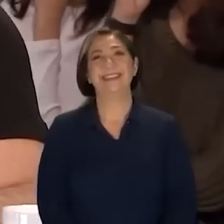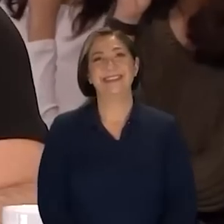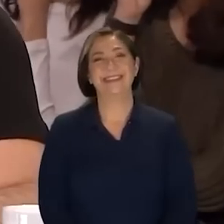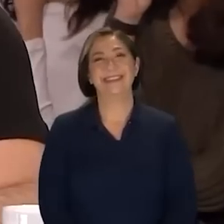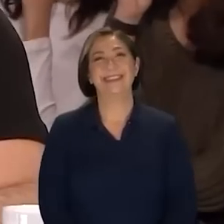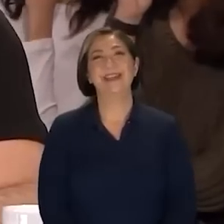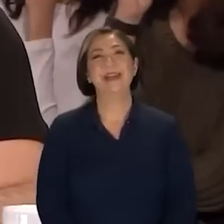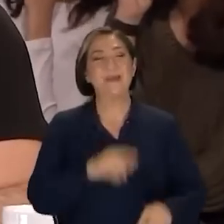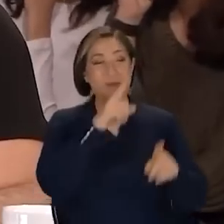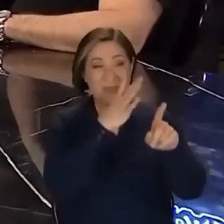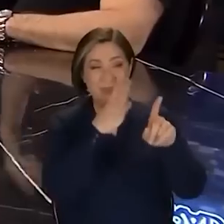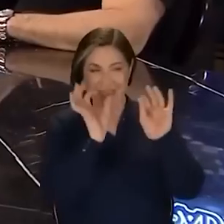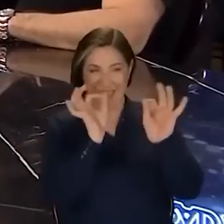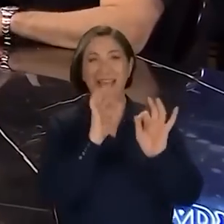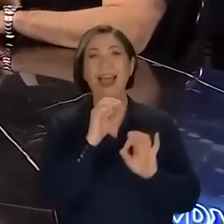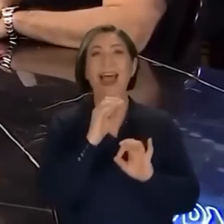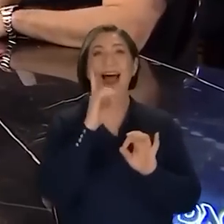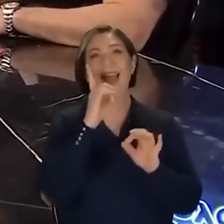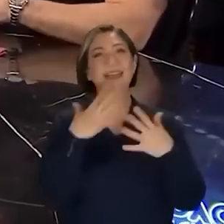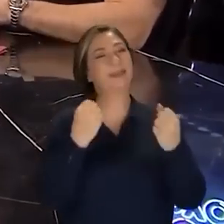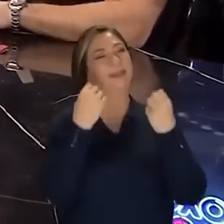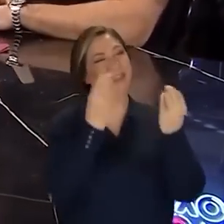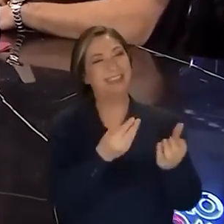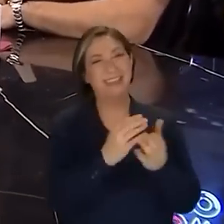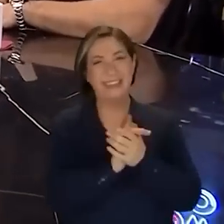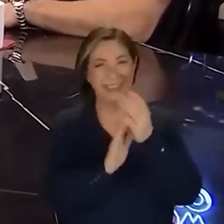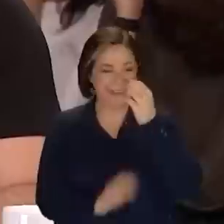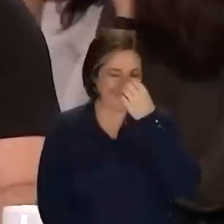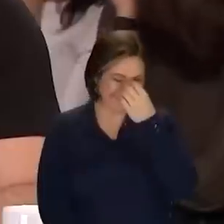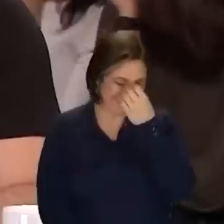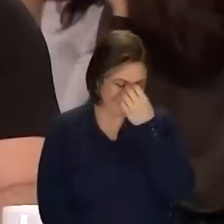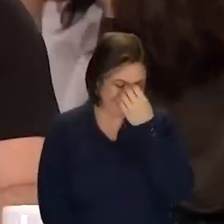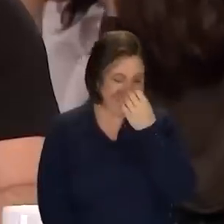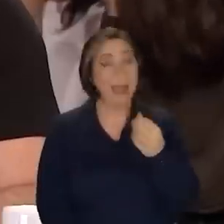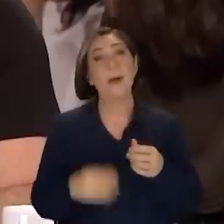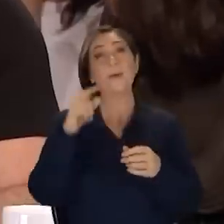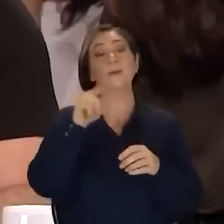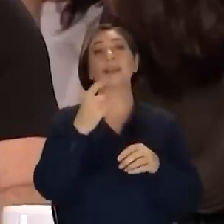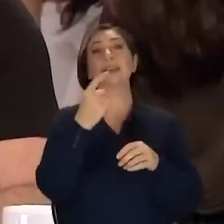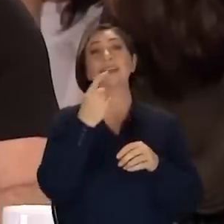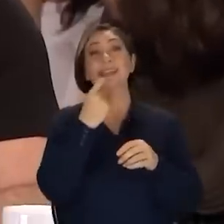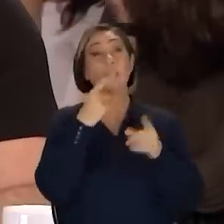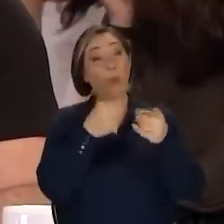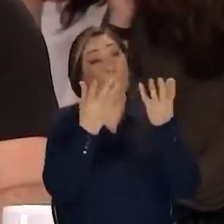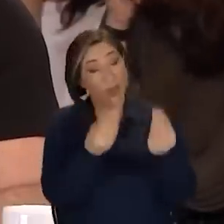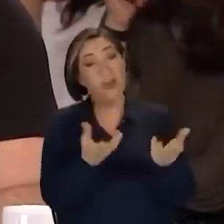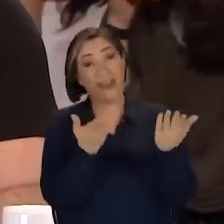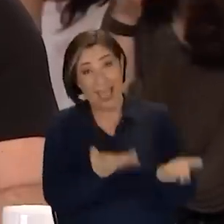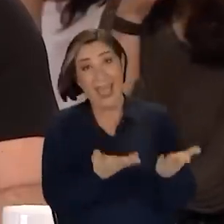verirsiniz değil mi Yani ben bu çağda bunlar oluyor